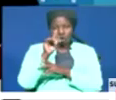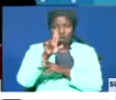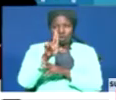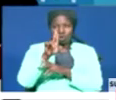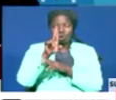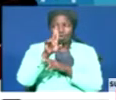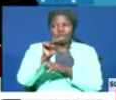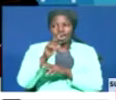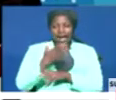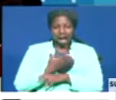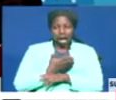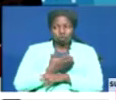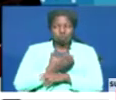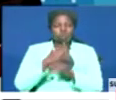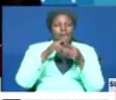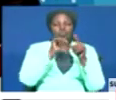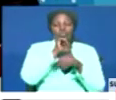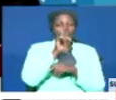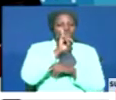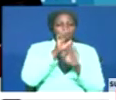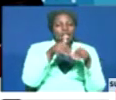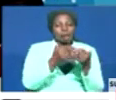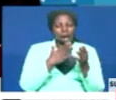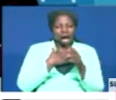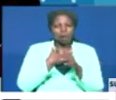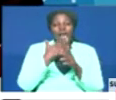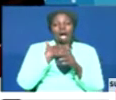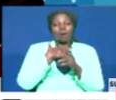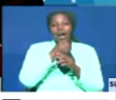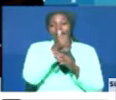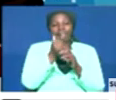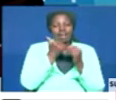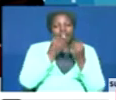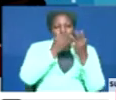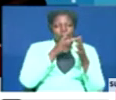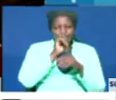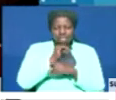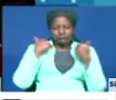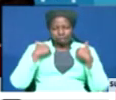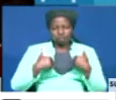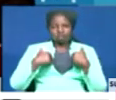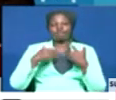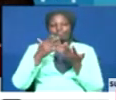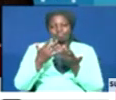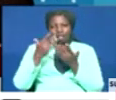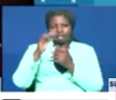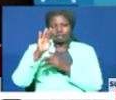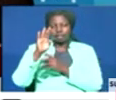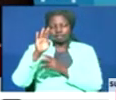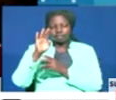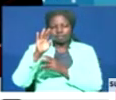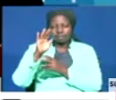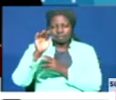na sio hapo kesho kama alivyokuwa amekudokezea mwenzangu. Karibu, mimi naitwa Ahmed Jumabalo, mwenzangu ni Beatrice Gatonye na mwenzetu wa lugha ishara ni